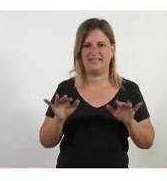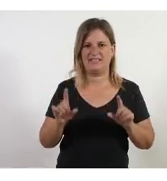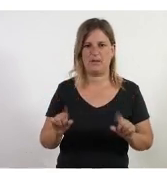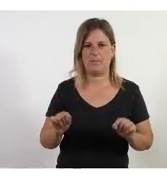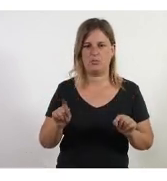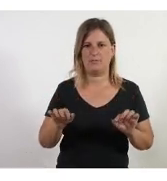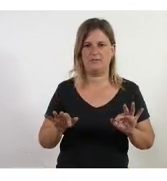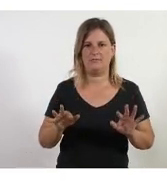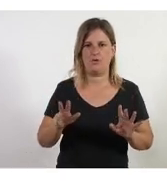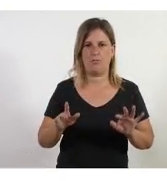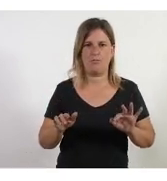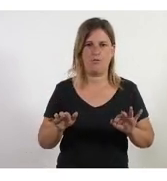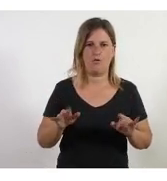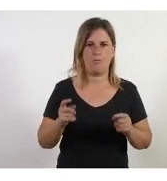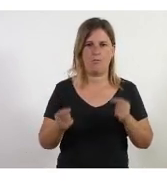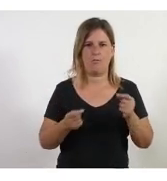a poc,